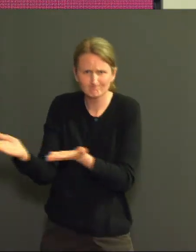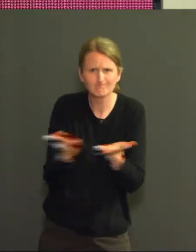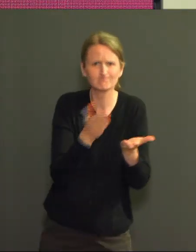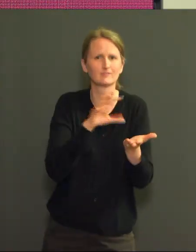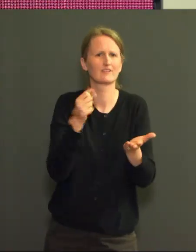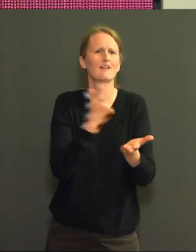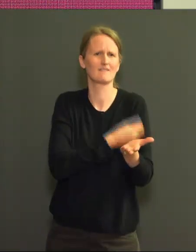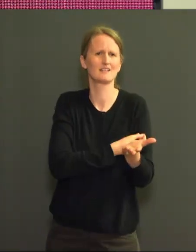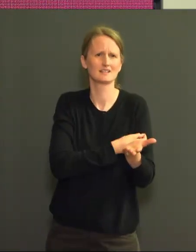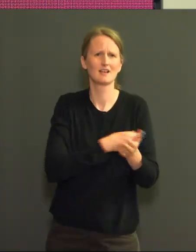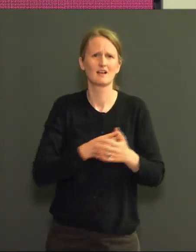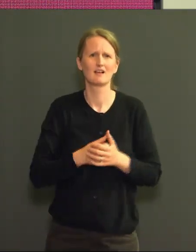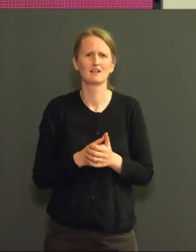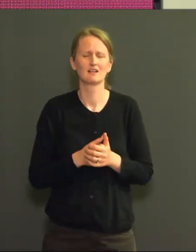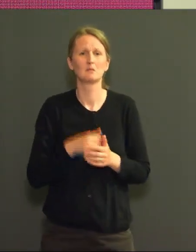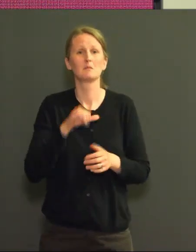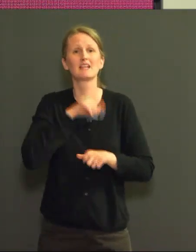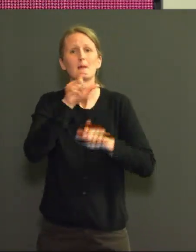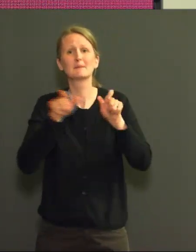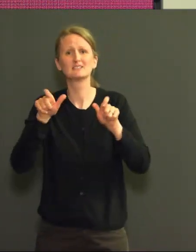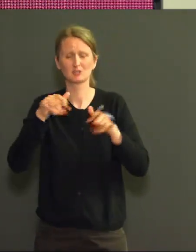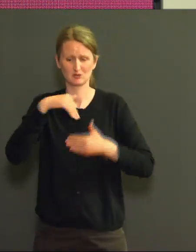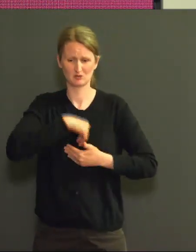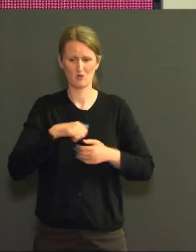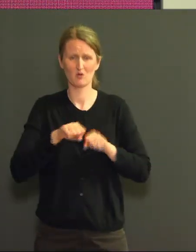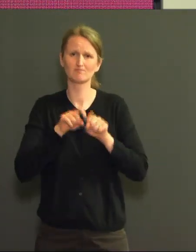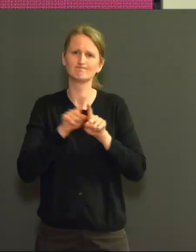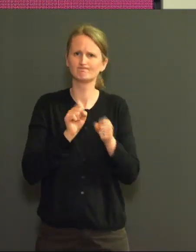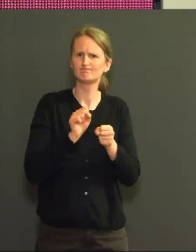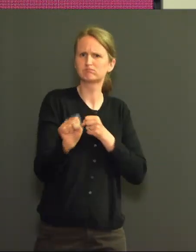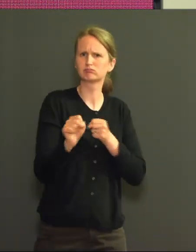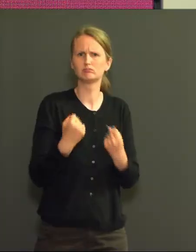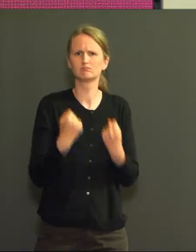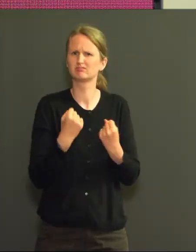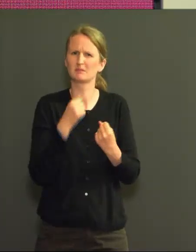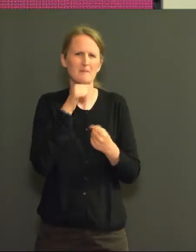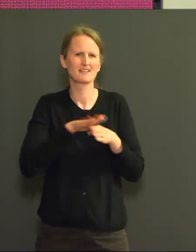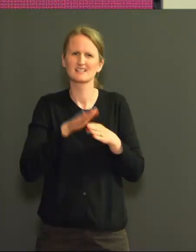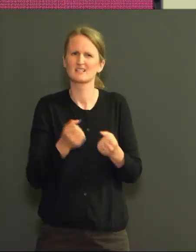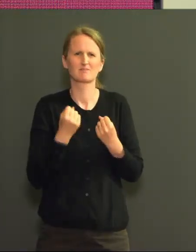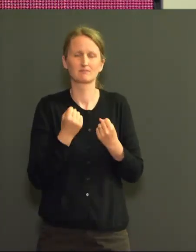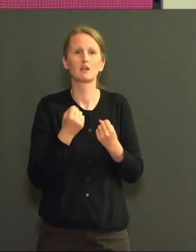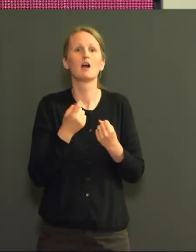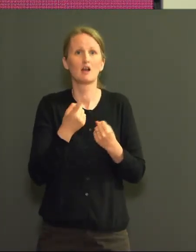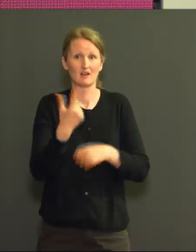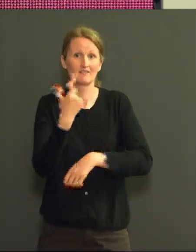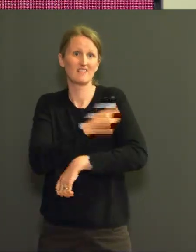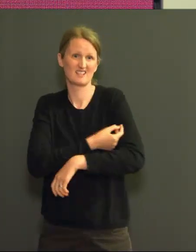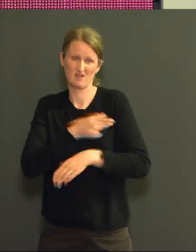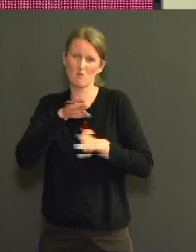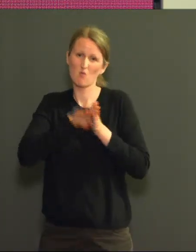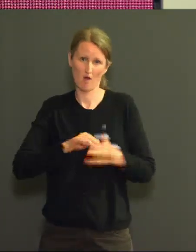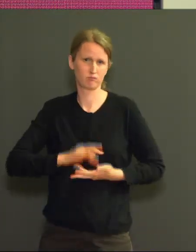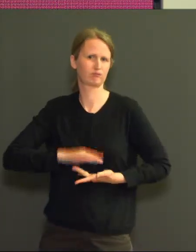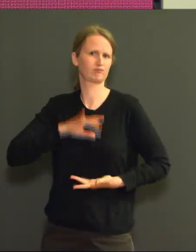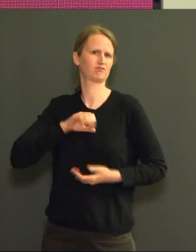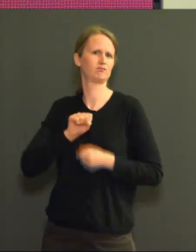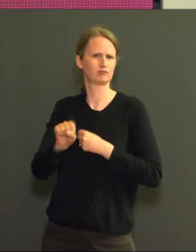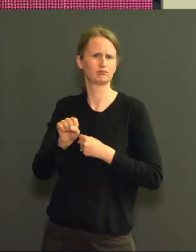système immunitaire est moins bon, aussi pour diminuer l'apparition de nouveaux variants, puisque moins il y aura de circulation